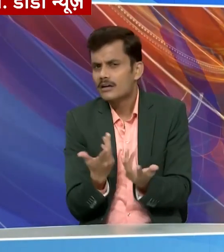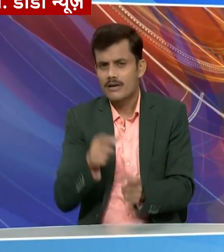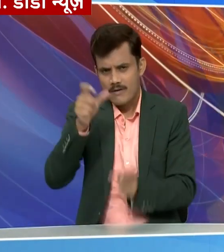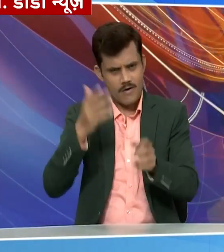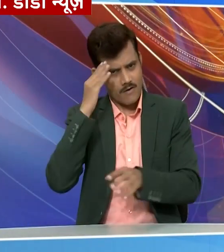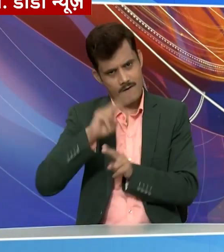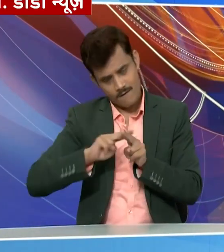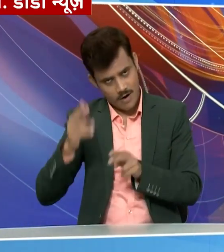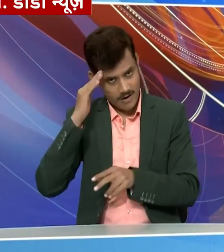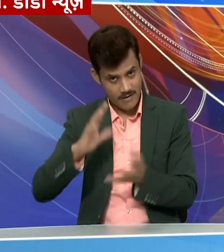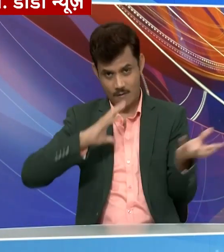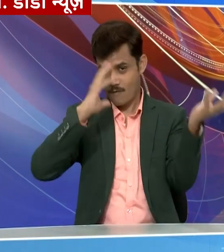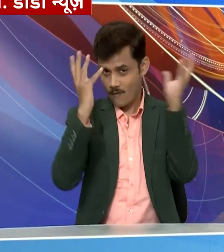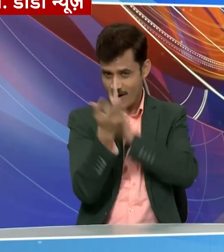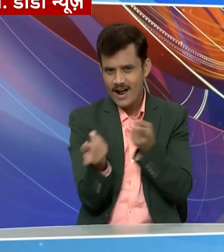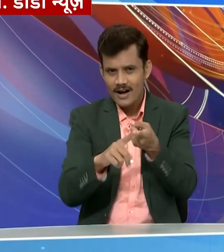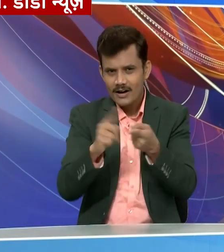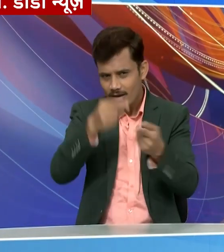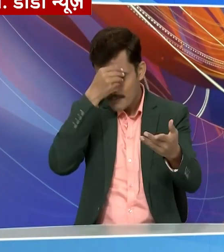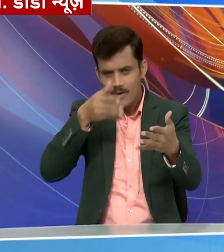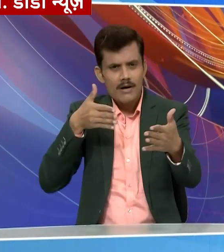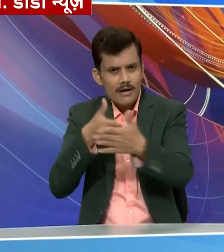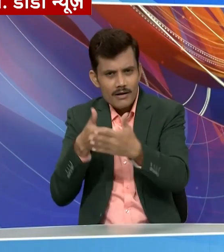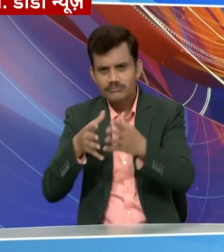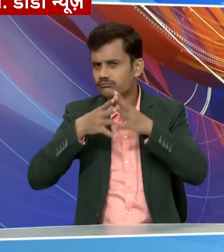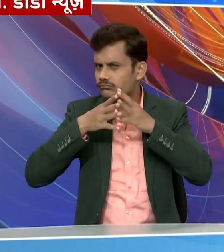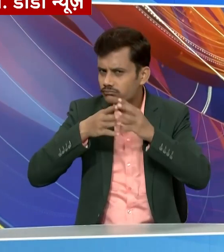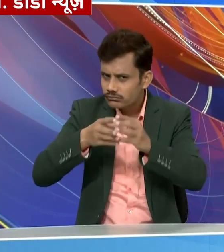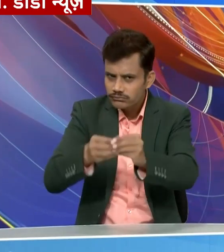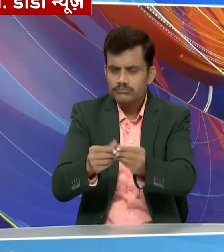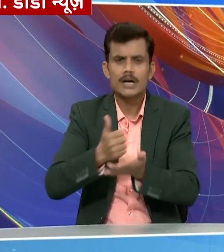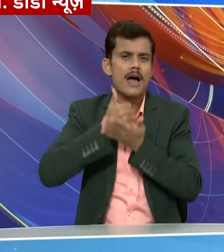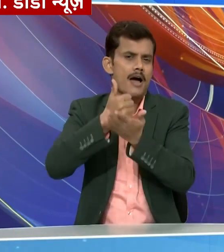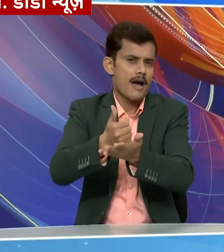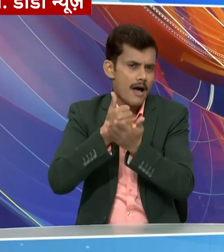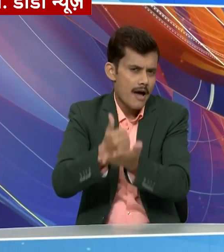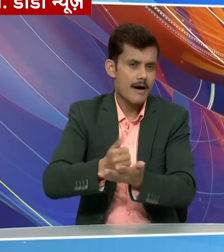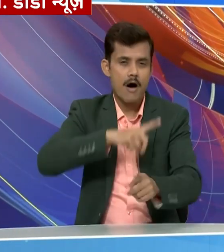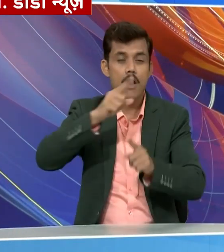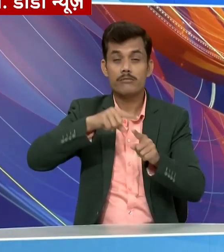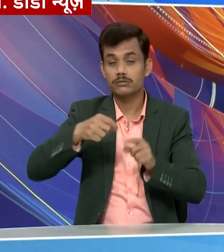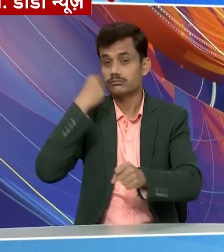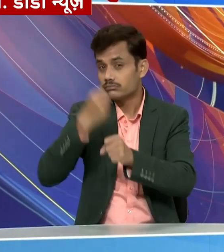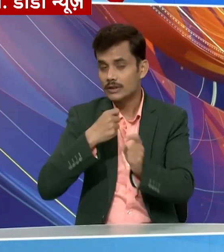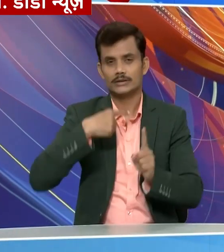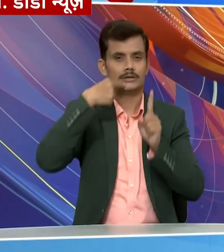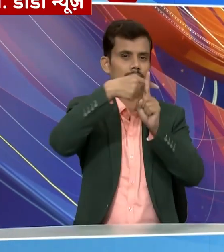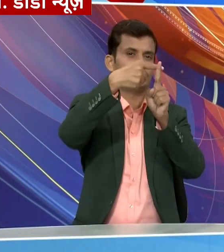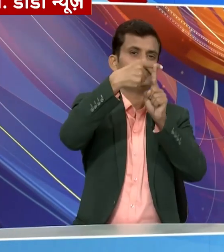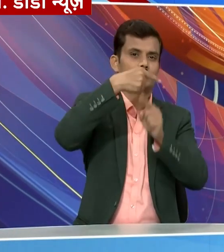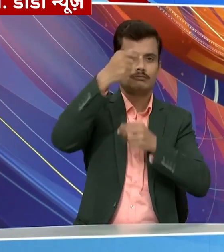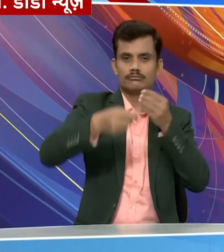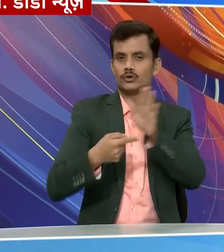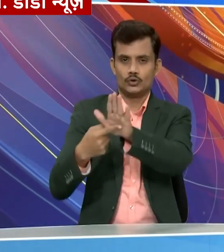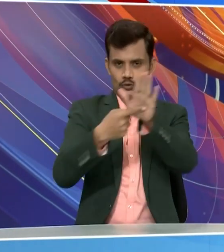कोई जानता है कि हम वैश्विक मुद्दों के समाधान खोजने में मदद करने के लिए अपना सक्रिय और सकारात्मक